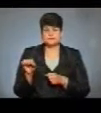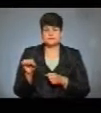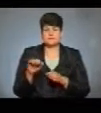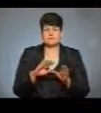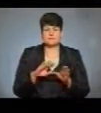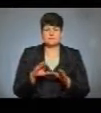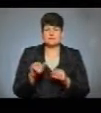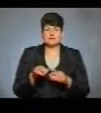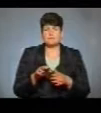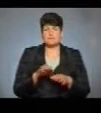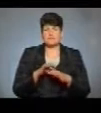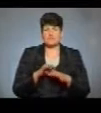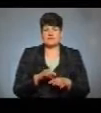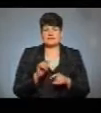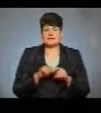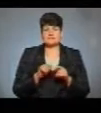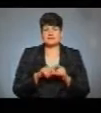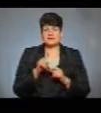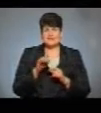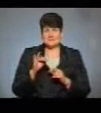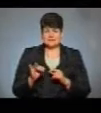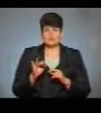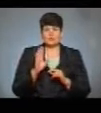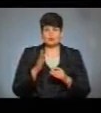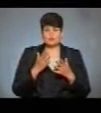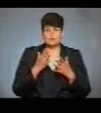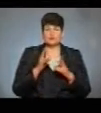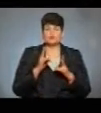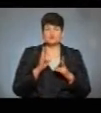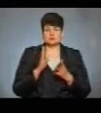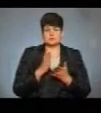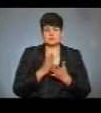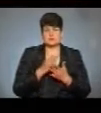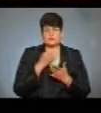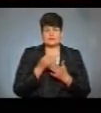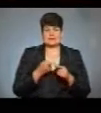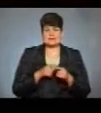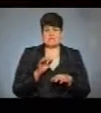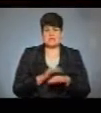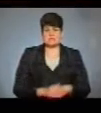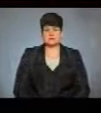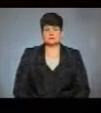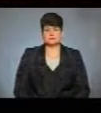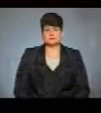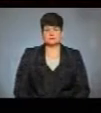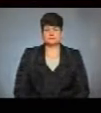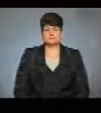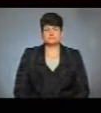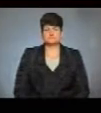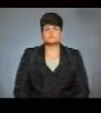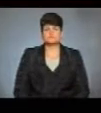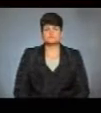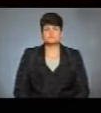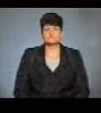після проведених відповідних експертиз буде з'ясовано, хто нестиме відповідальність за даний факт. Діана Ярошенко, Юрій